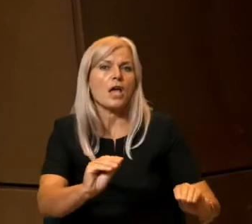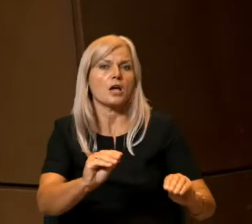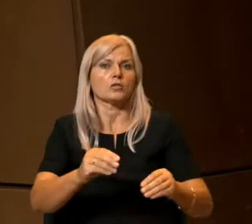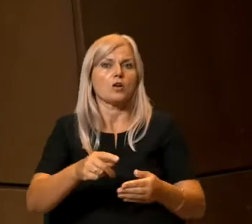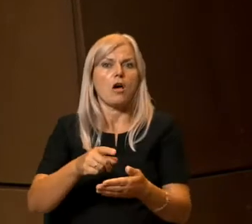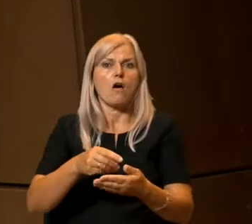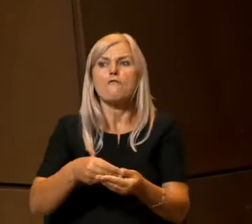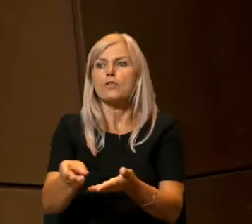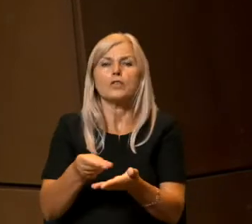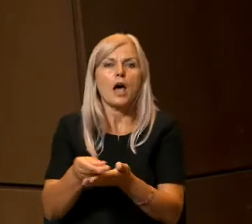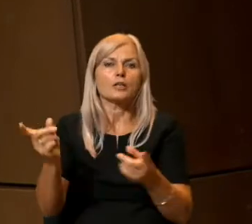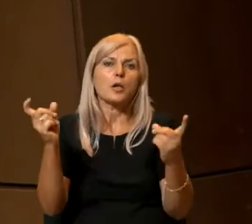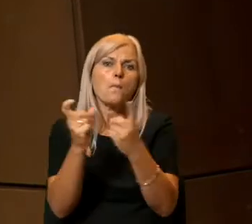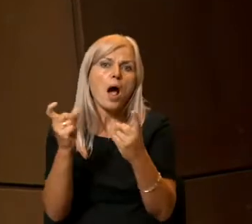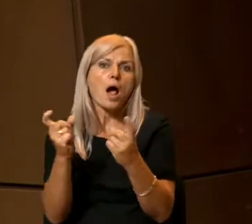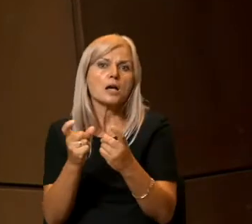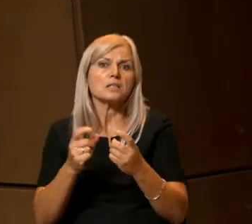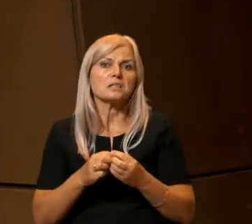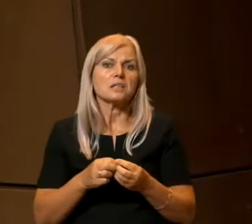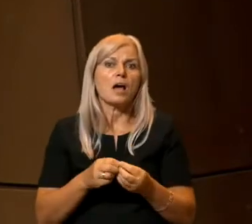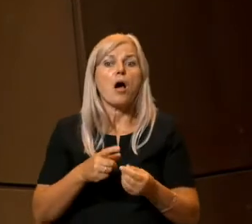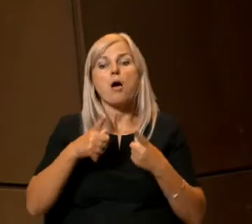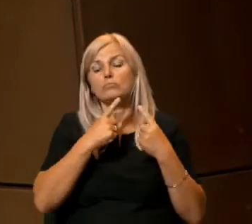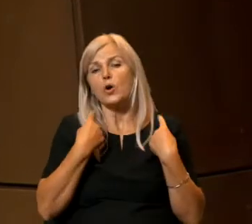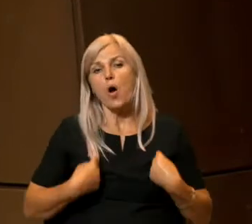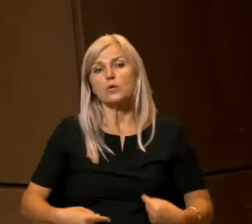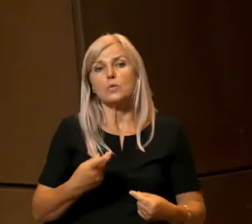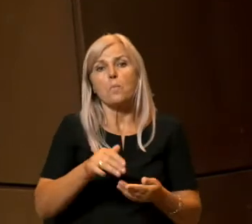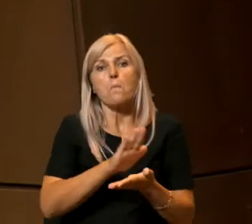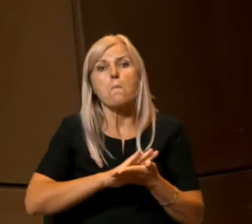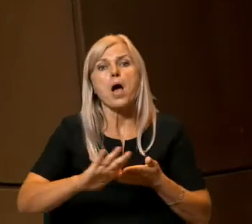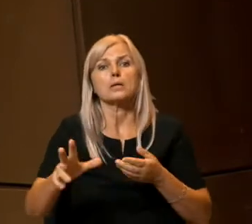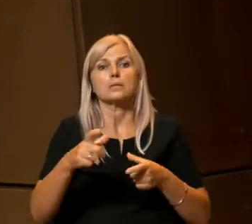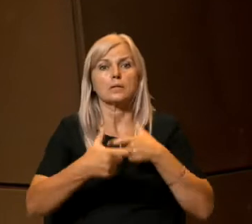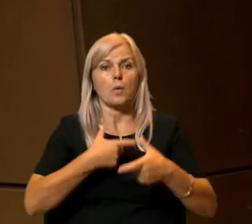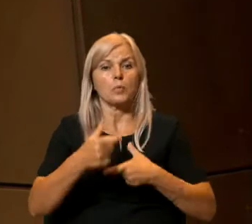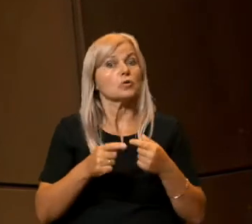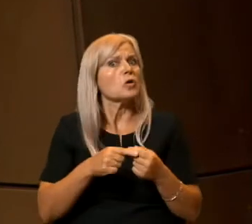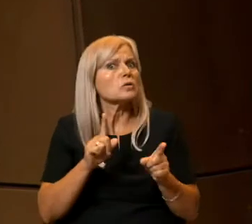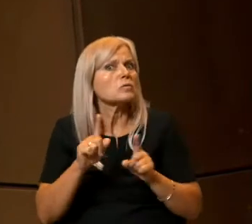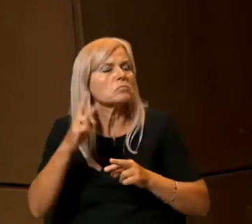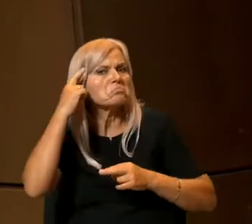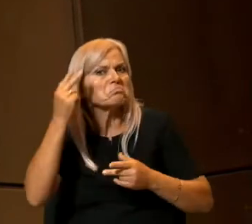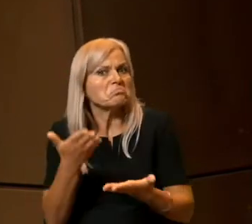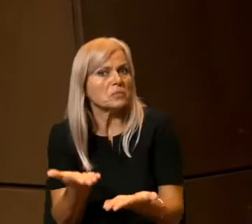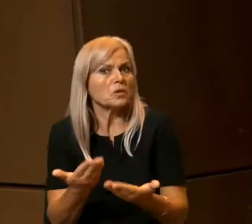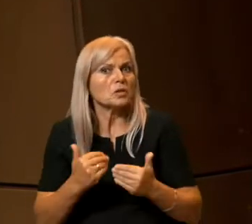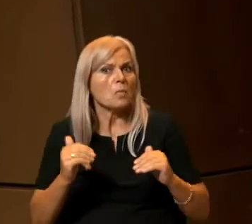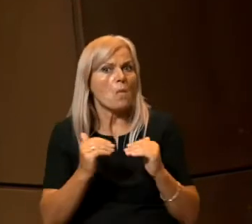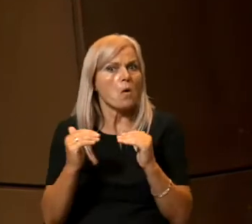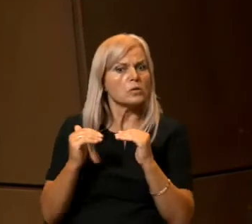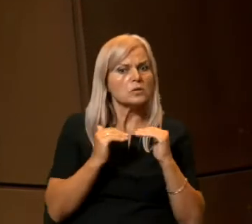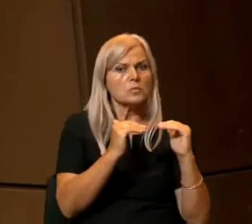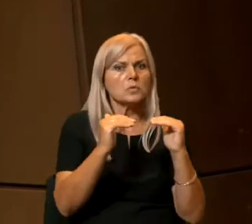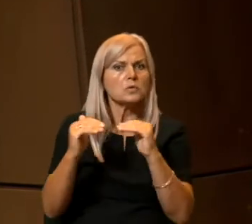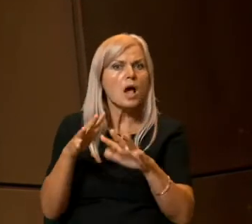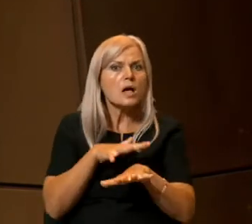na zasiłki dla bezrobotnych i tak dalej. Oznacza to, że nie będziemy mogli utrzymać systemu